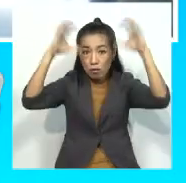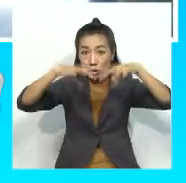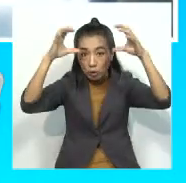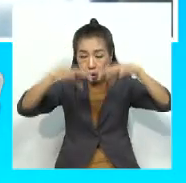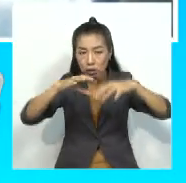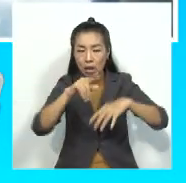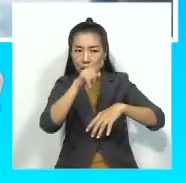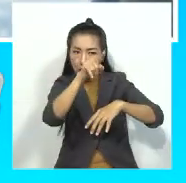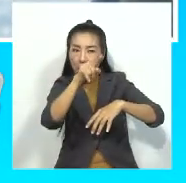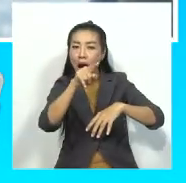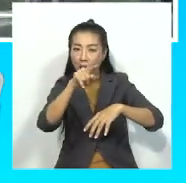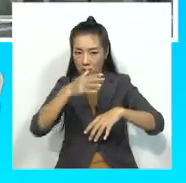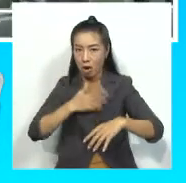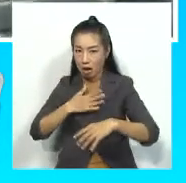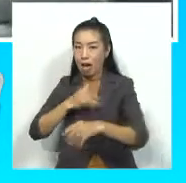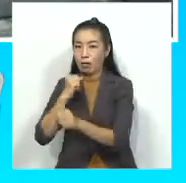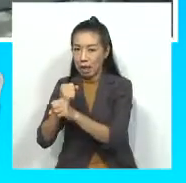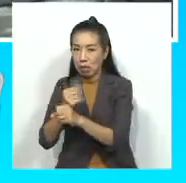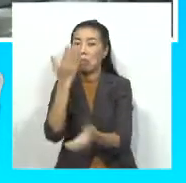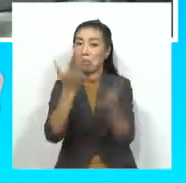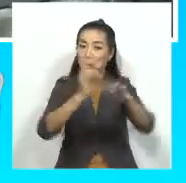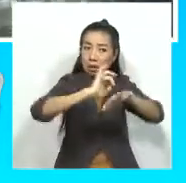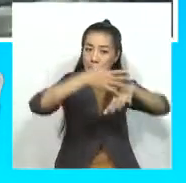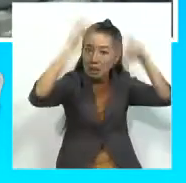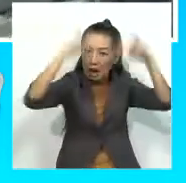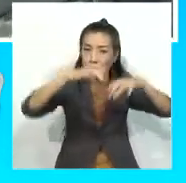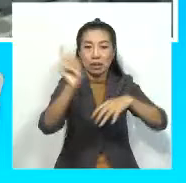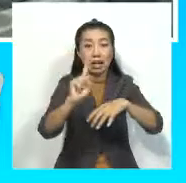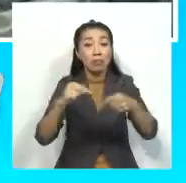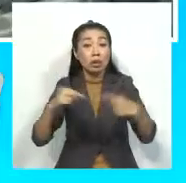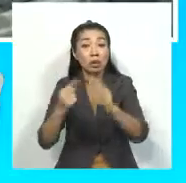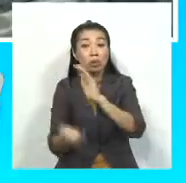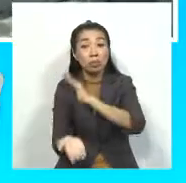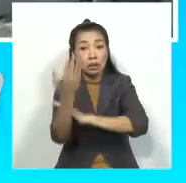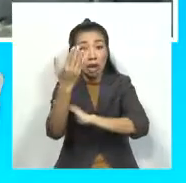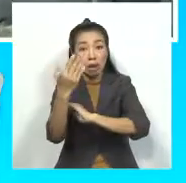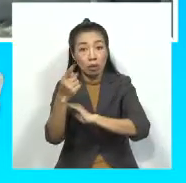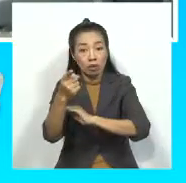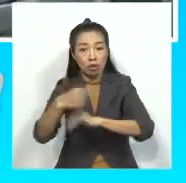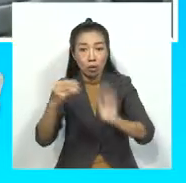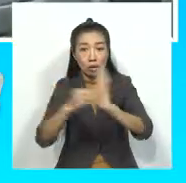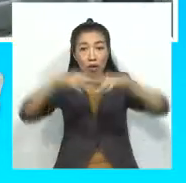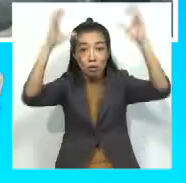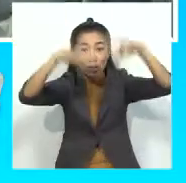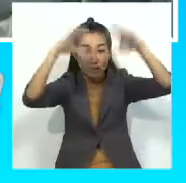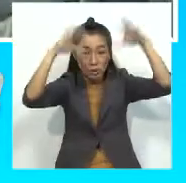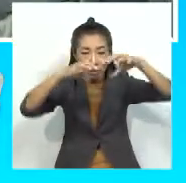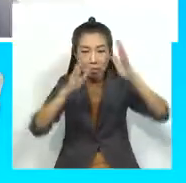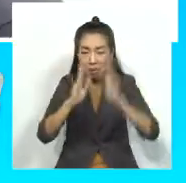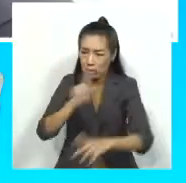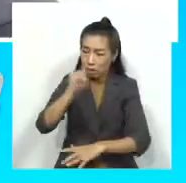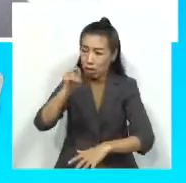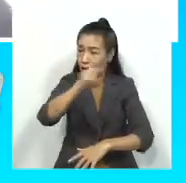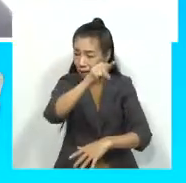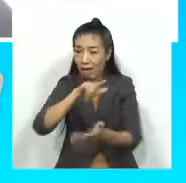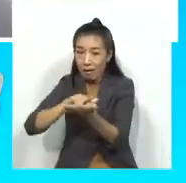การเกษตรทำหรือไม่หรือว่าเป็นฝนของธรรมชาติตรงนั้นนะครับอย่างที่ฝนตกเมื่อเช้าเนี่ยก็มีหลายๆคนก็บอกว่าถามว่าเป็นฝนห